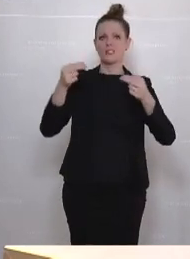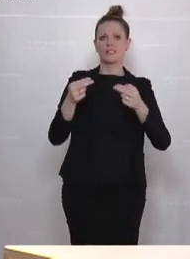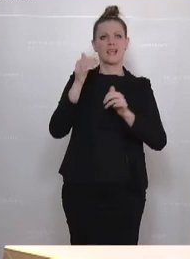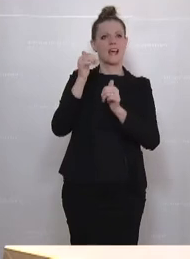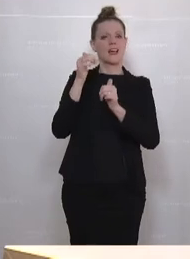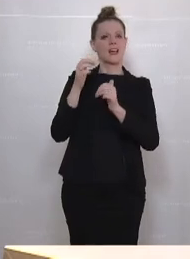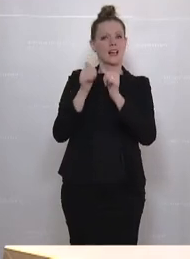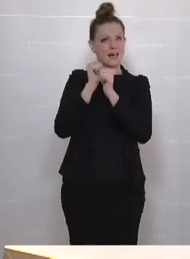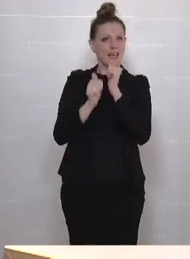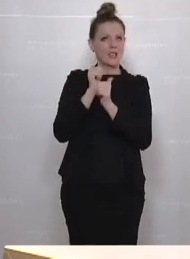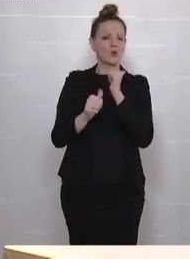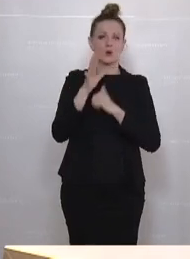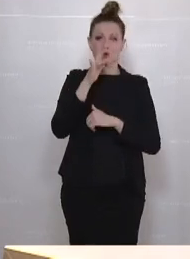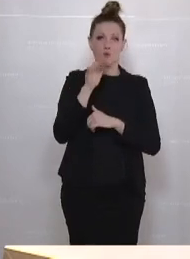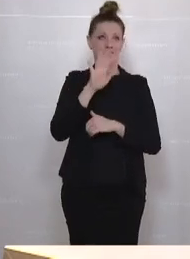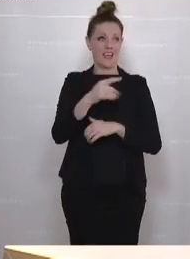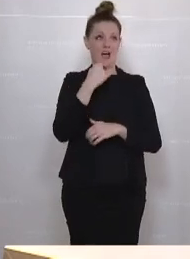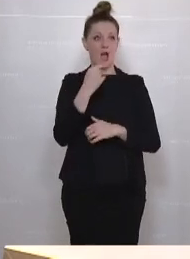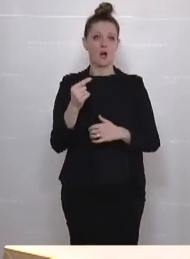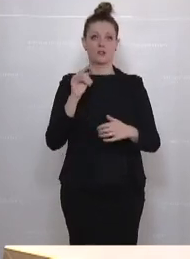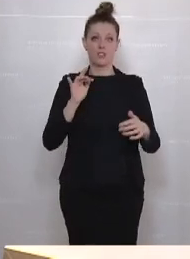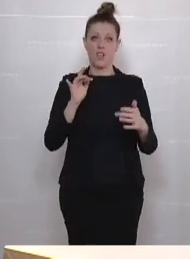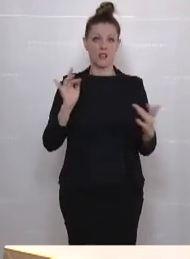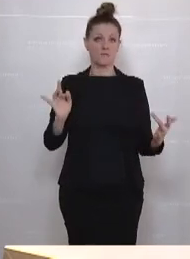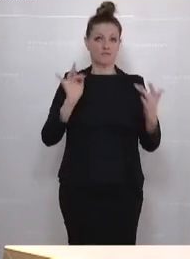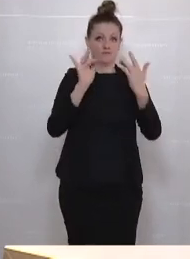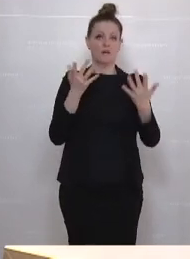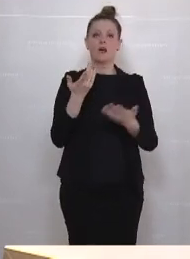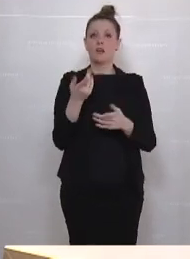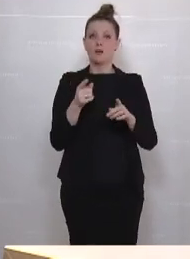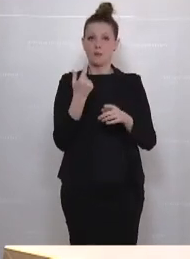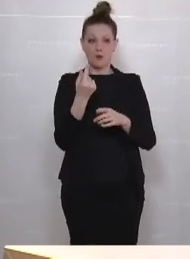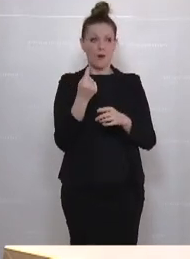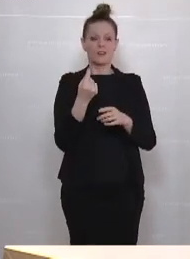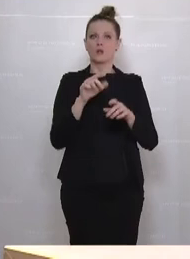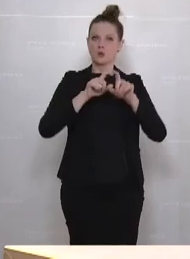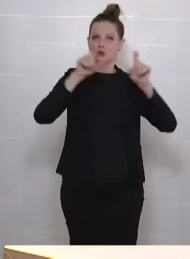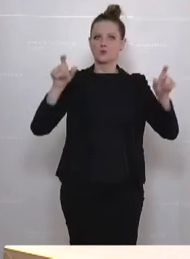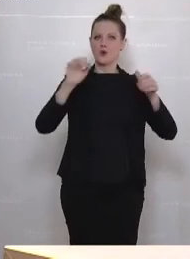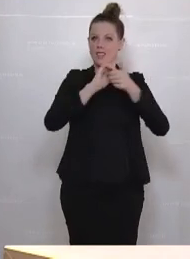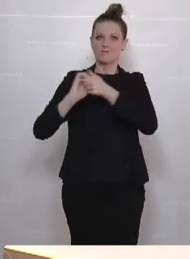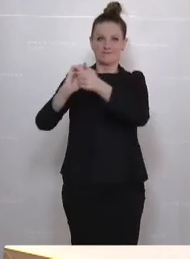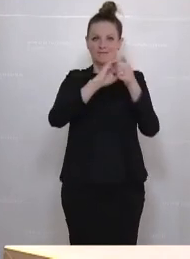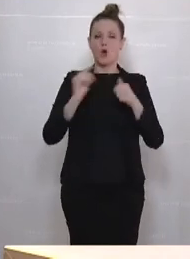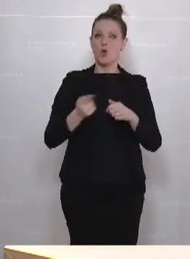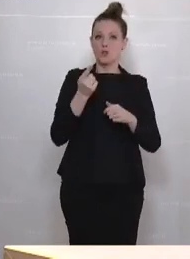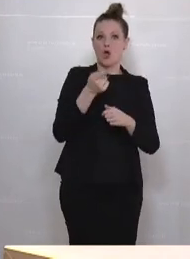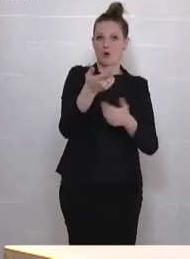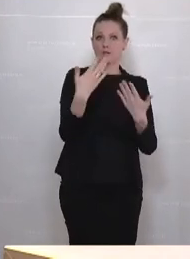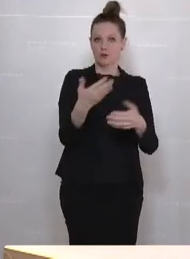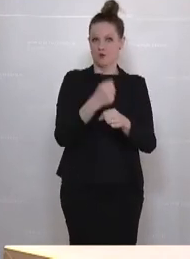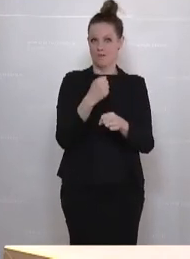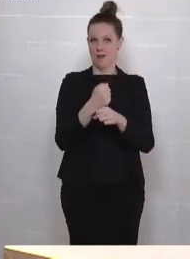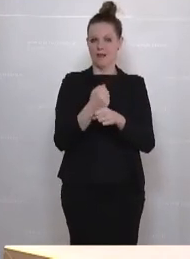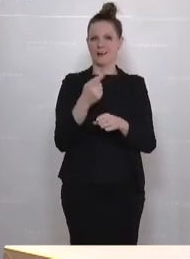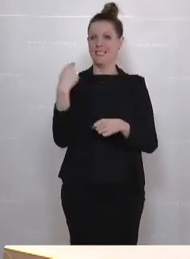der genau Ihren Aussagen widerspricht und bestätigt, dass es zu einer Vergemeinschaftung der Schulden kommt und zu einer Dauereinrichtung wird. Er bezeichnet